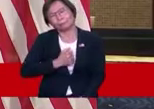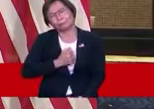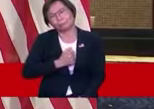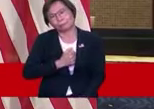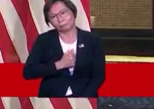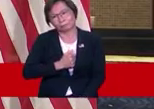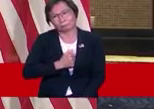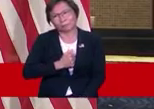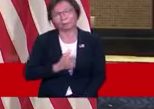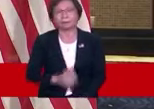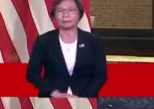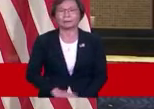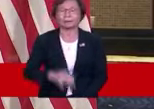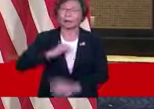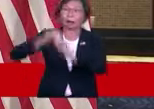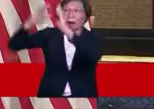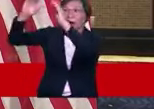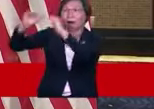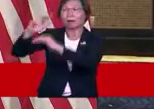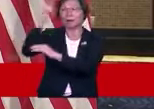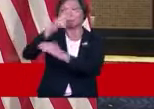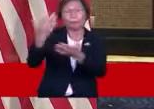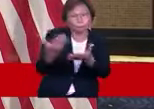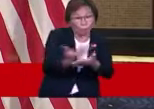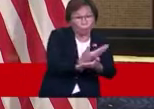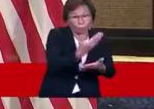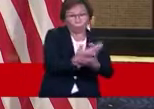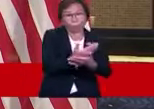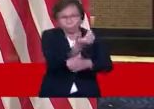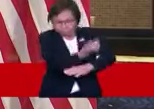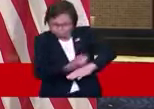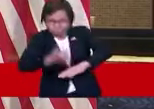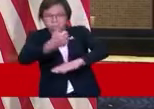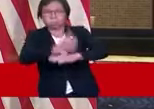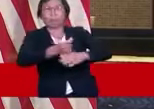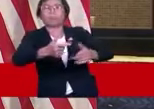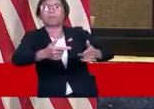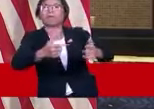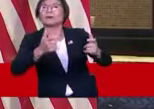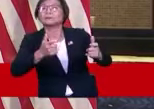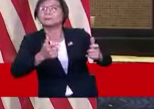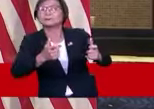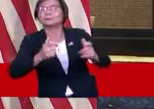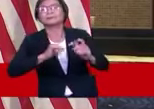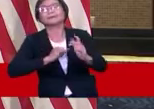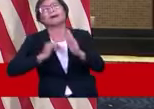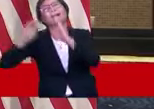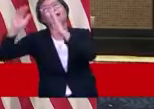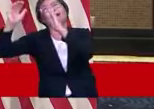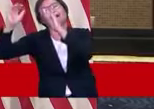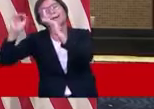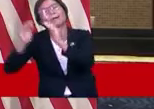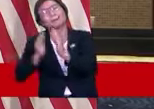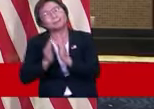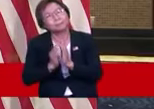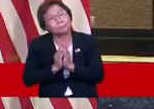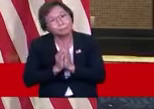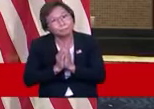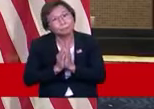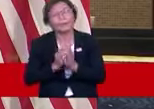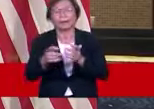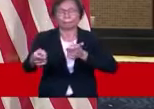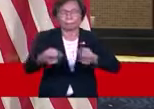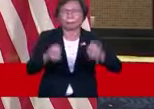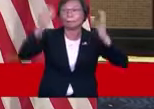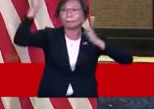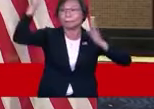Hai saya barang kerajaan baru nanti akan dapat dibentuk dengan segera Hai supaya pentadbiran negara